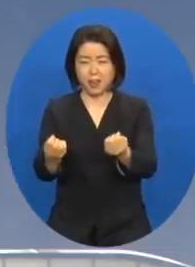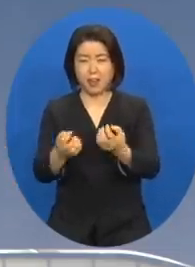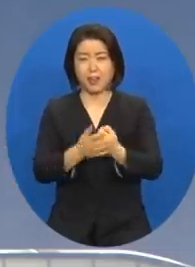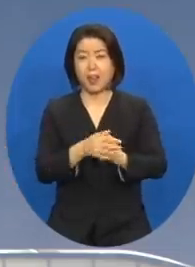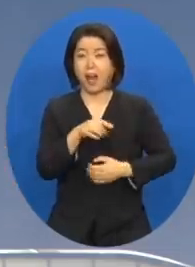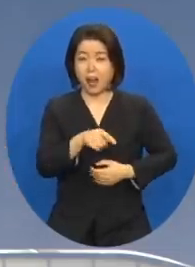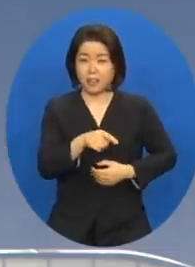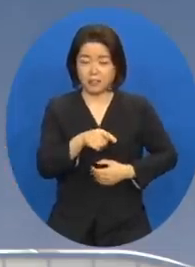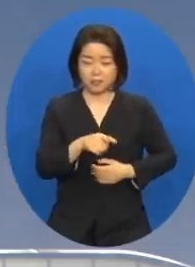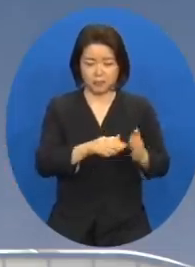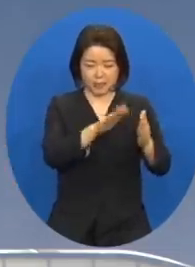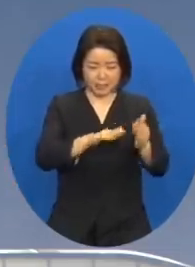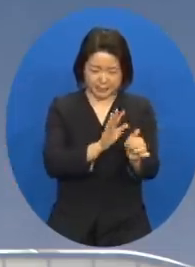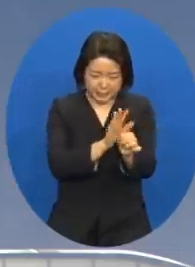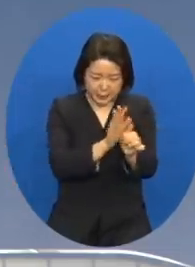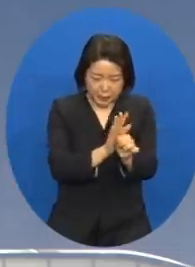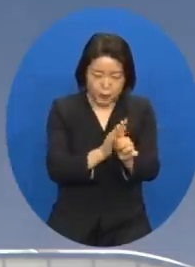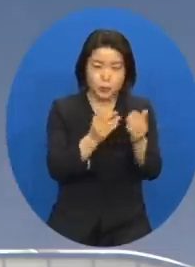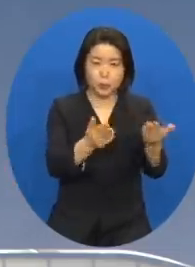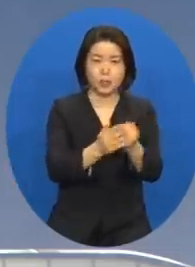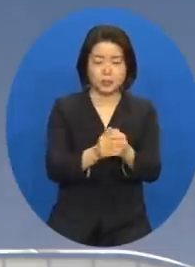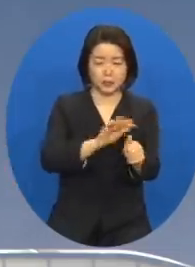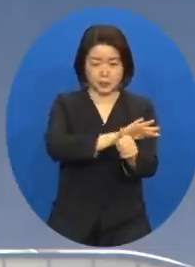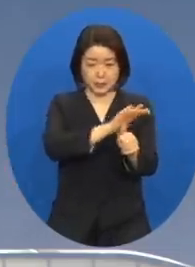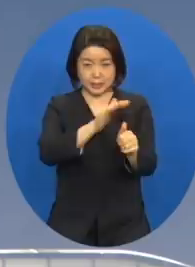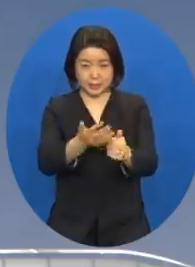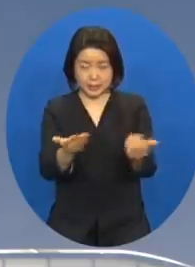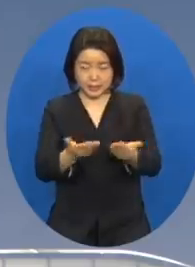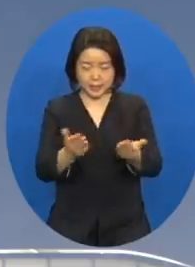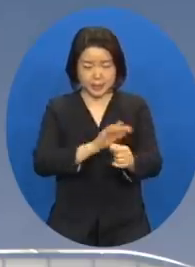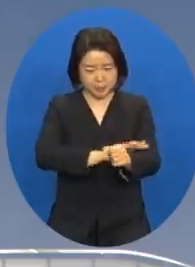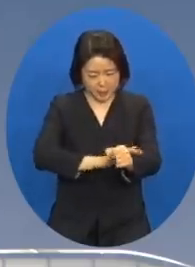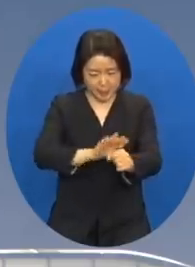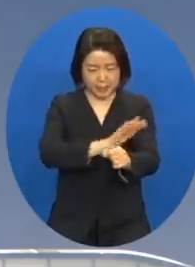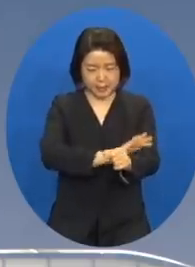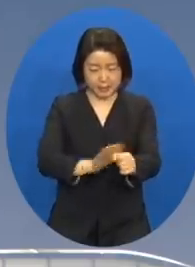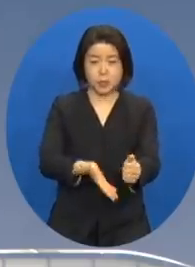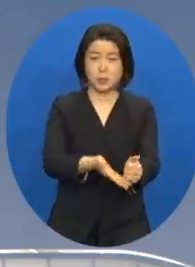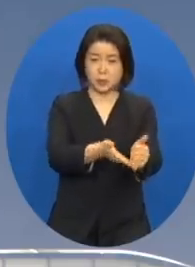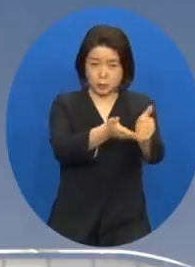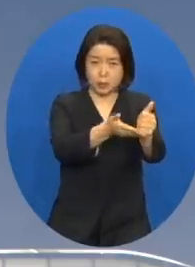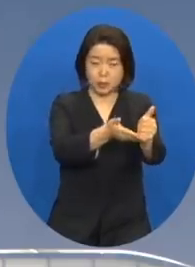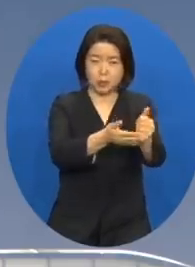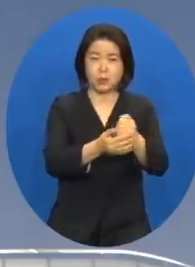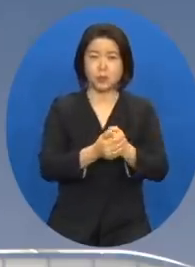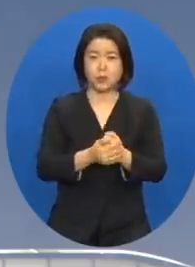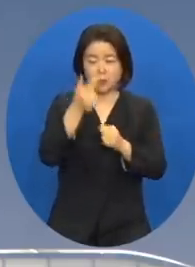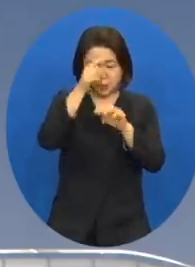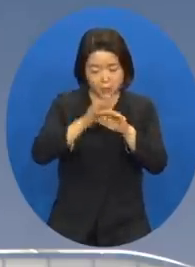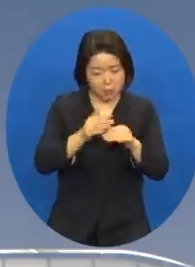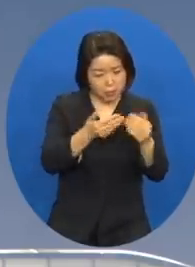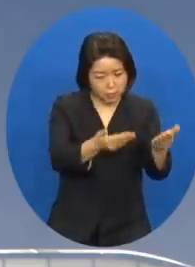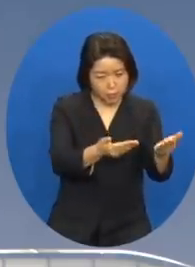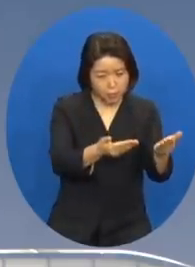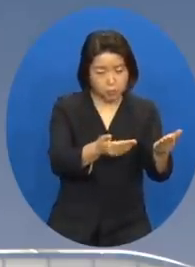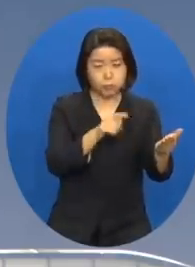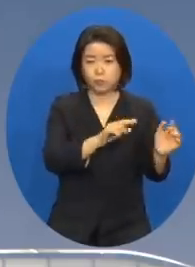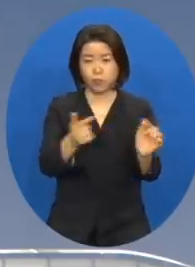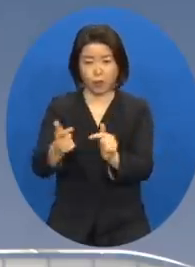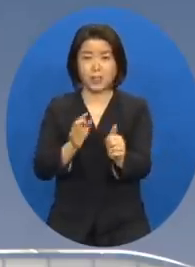그 가정을 도와서 장례가 잘 치러지도록 섬기고 예배드릴 그렇게